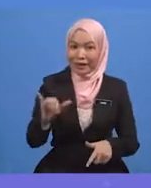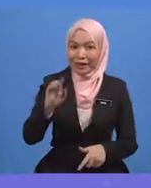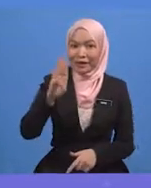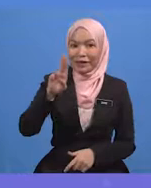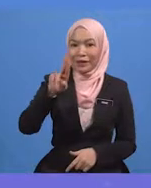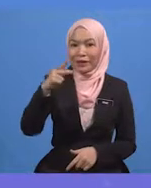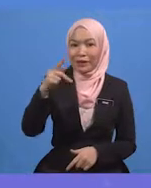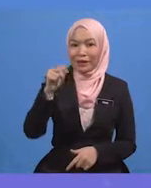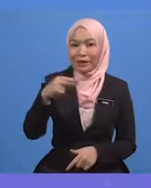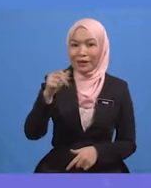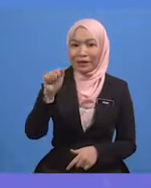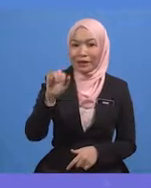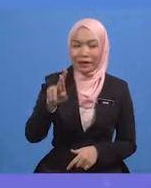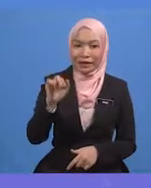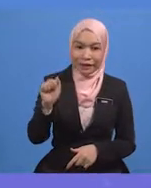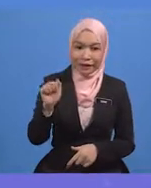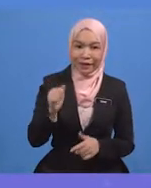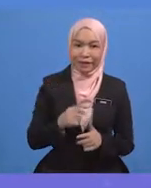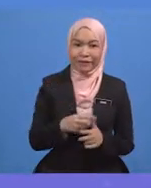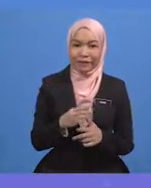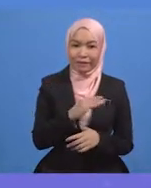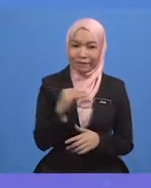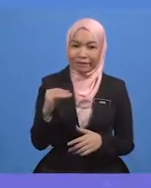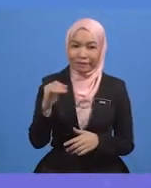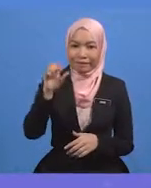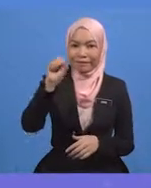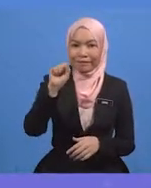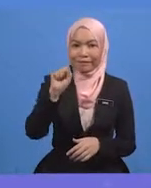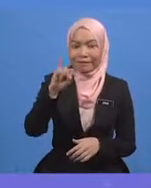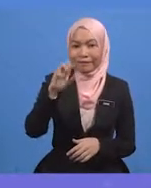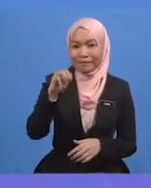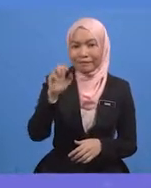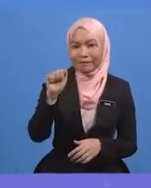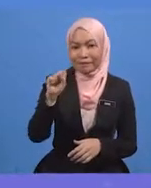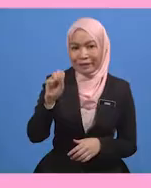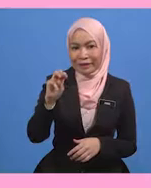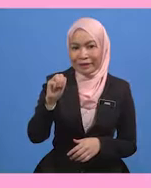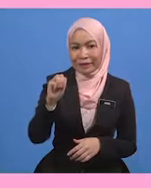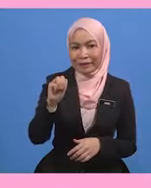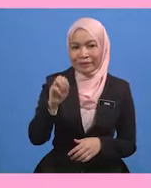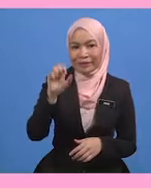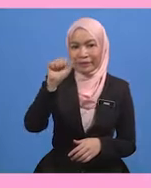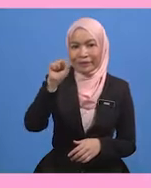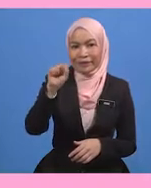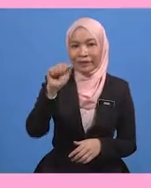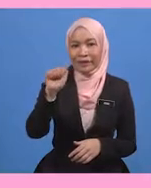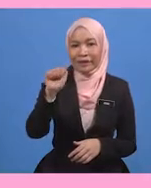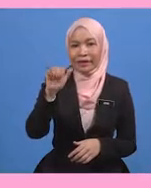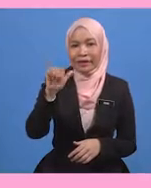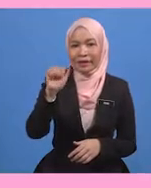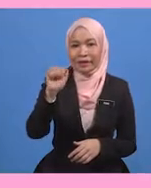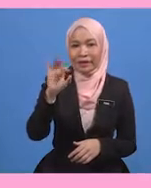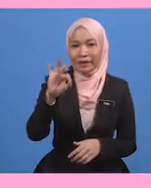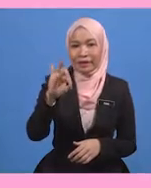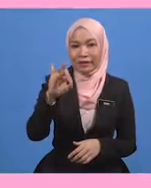pula diambil sempena gelaran nama datuknya Asy-Syafi'i. Dan Hamka pula?